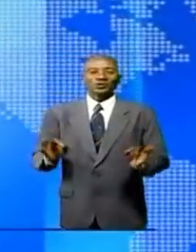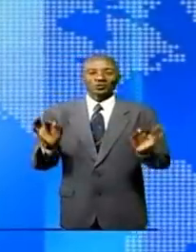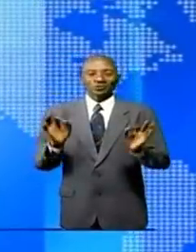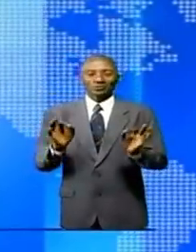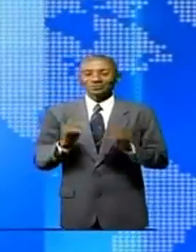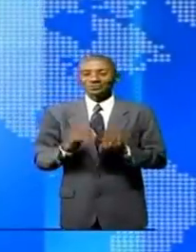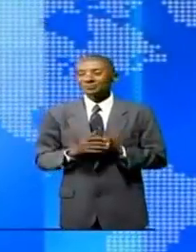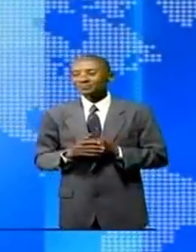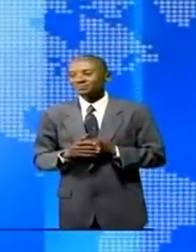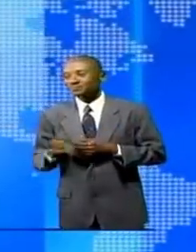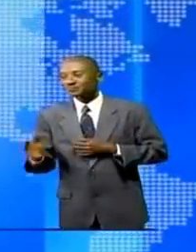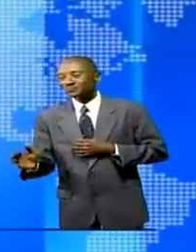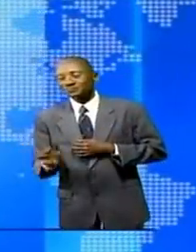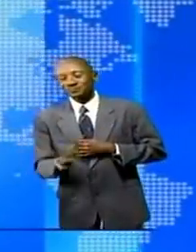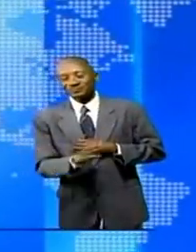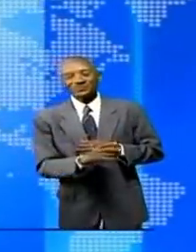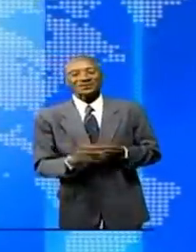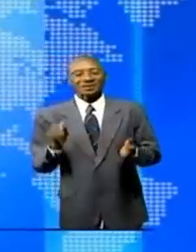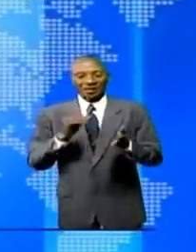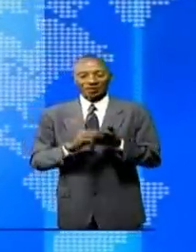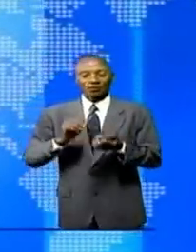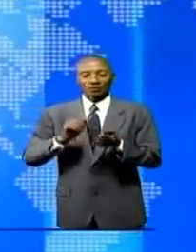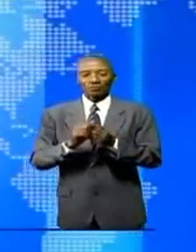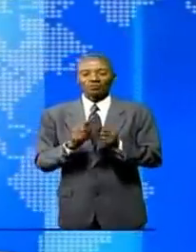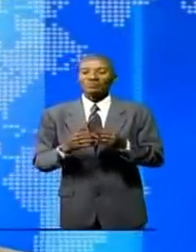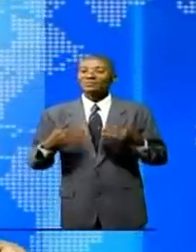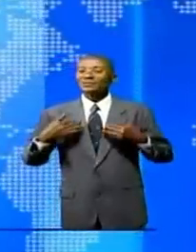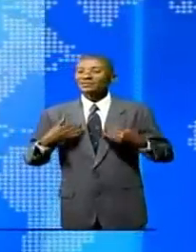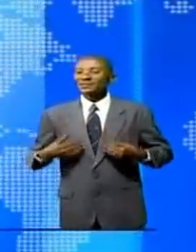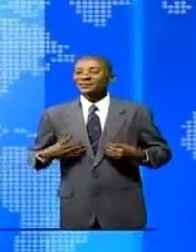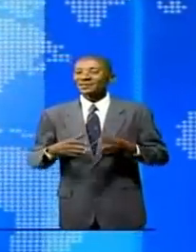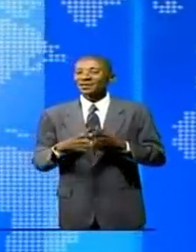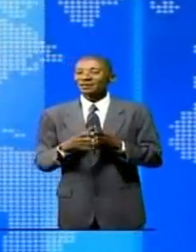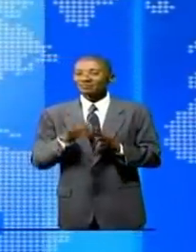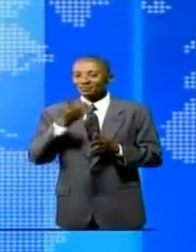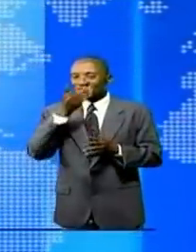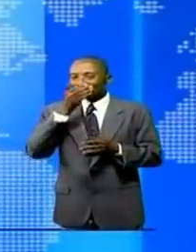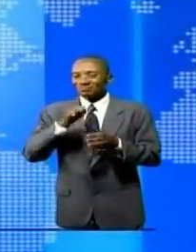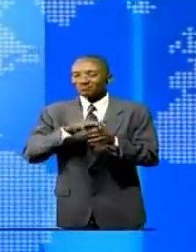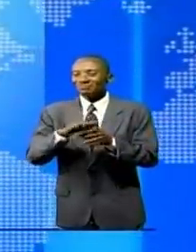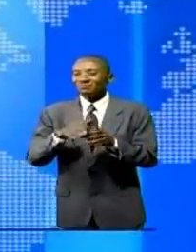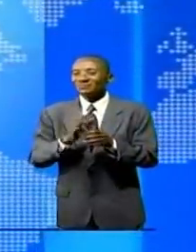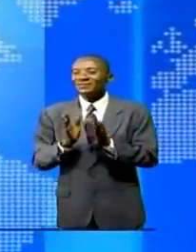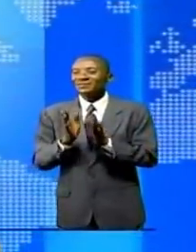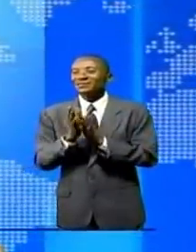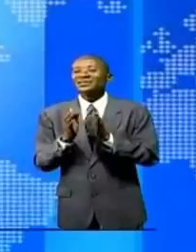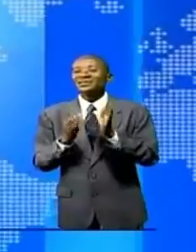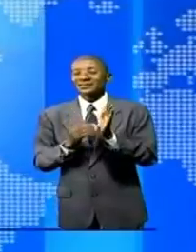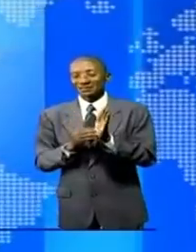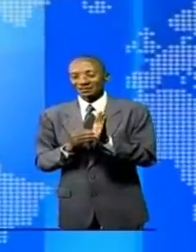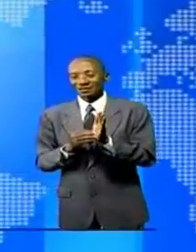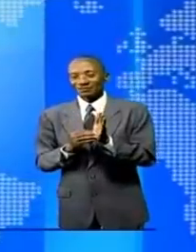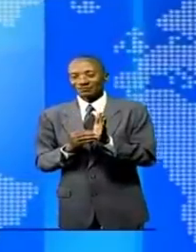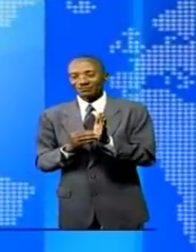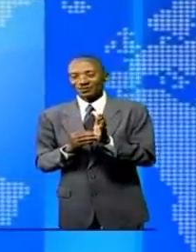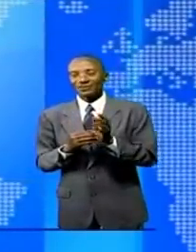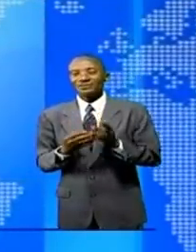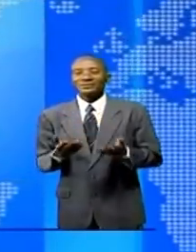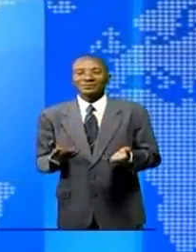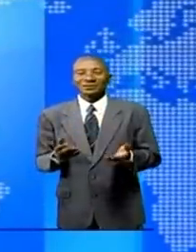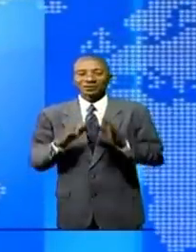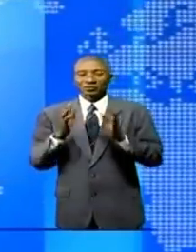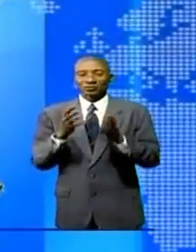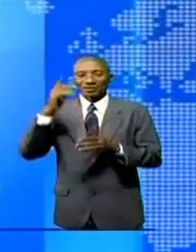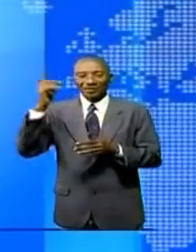Toujours en santé, la COVID-19, où en sommes-nous? Ce thème a été débattu au premier symposium international organisé à